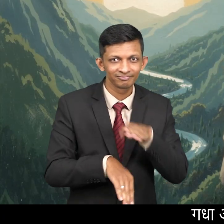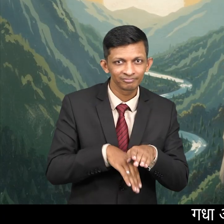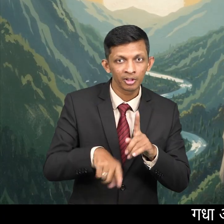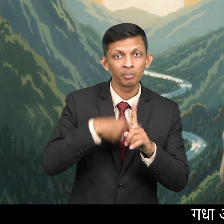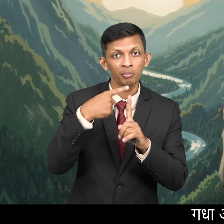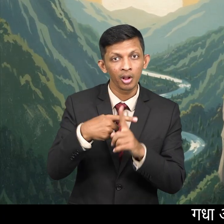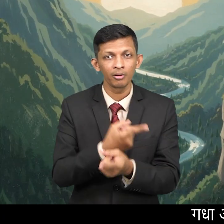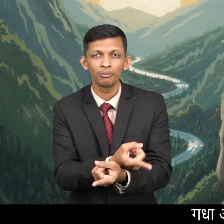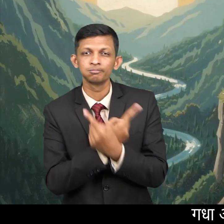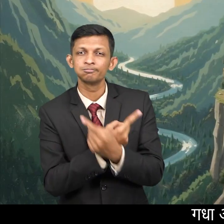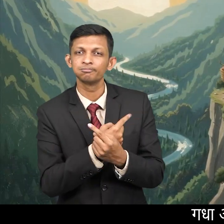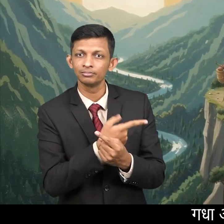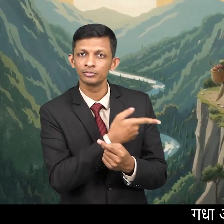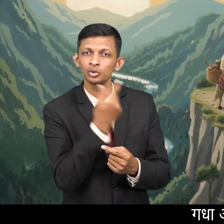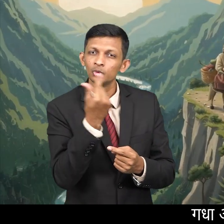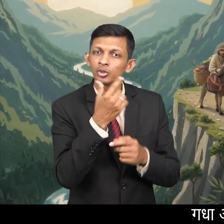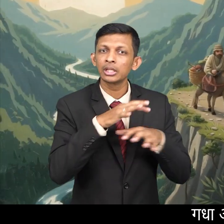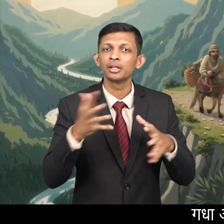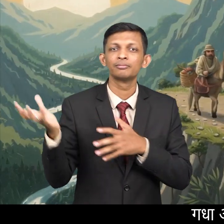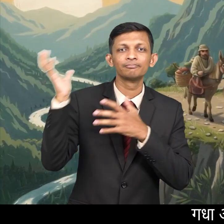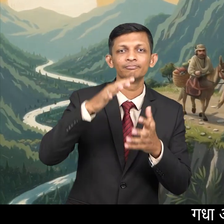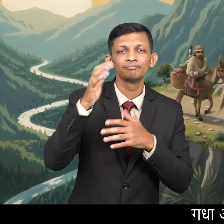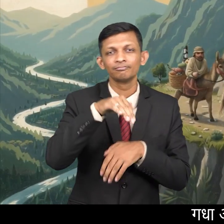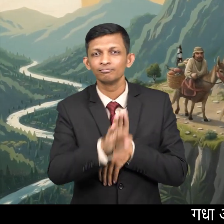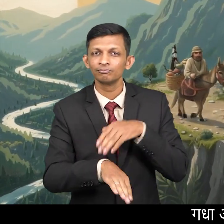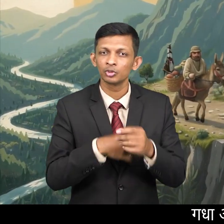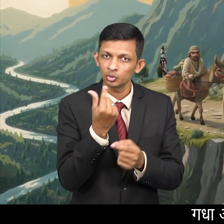गधा और घोड़े सामान ले जाने के लिए,